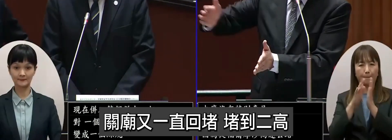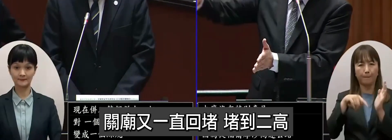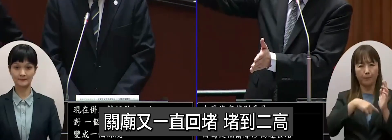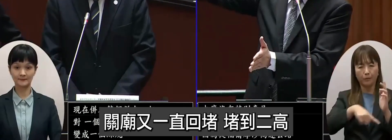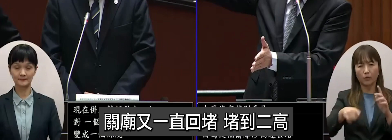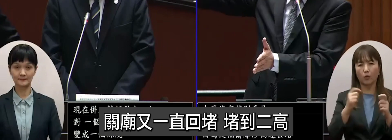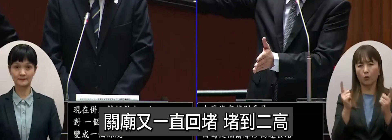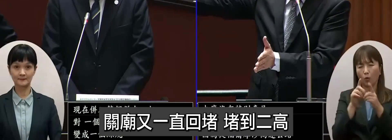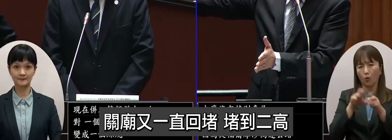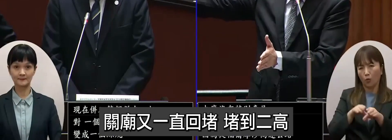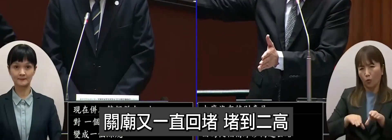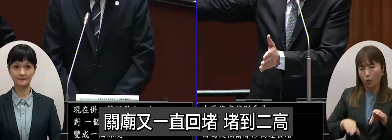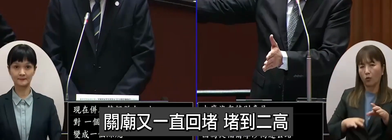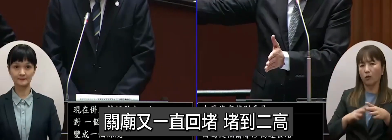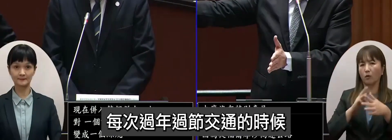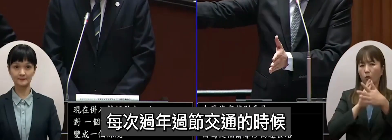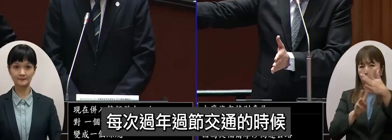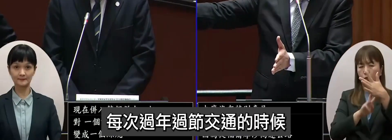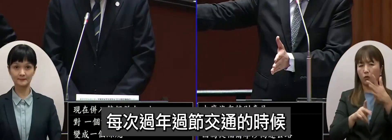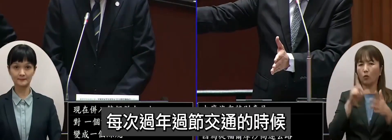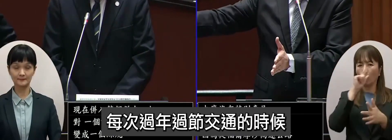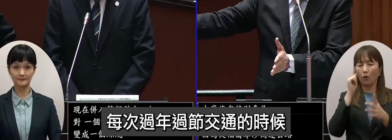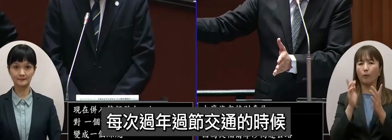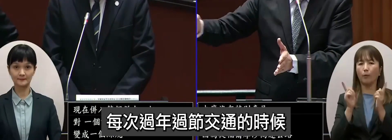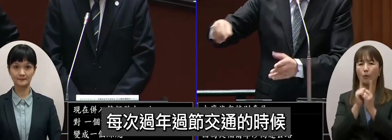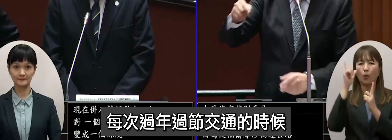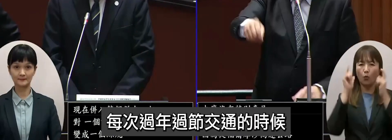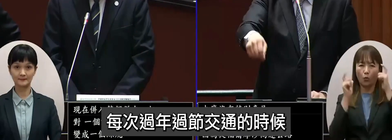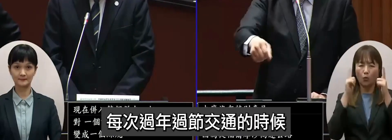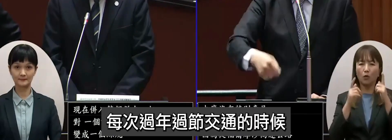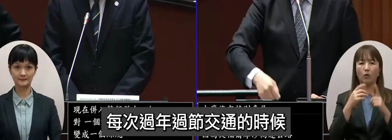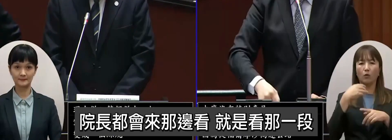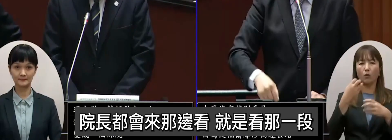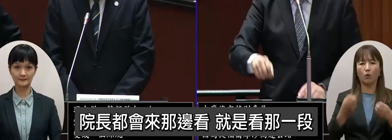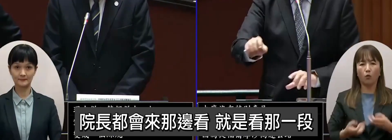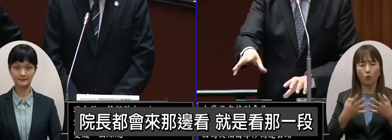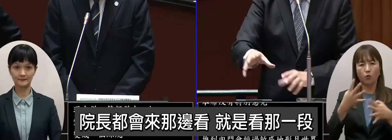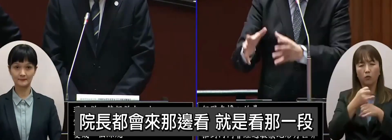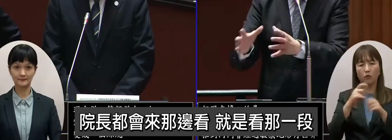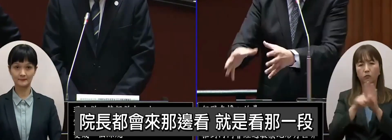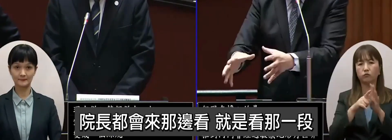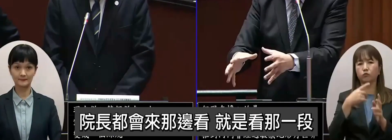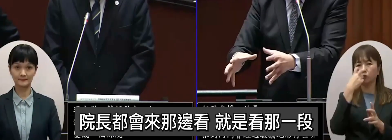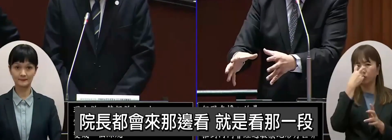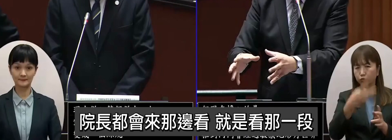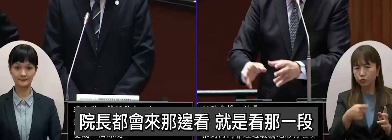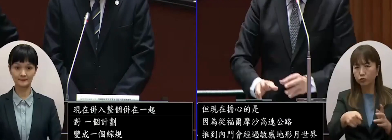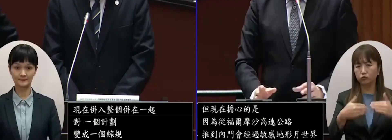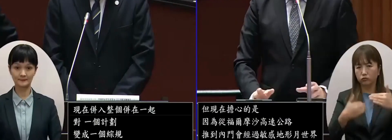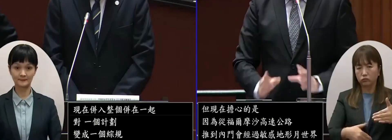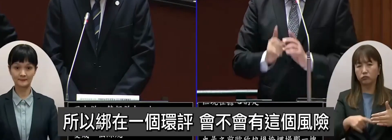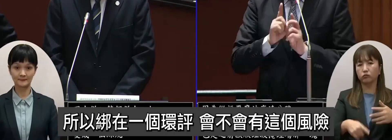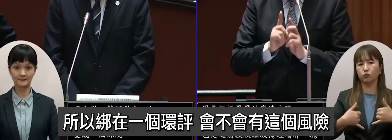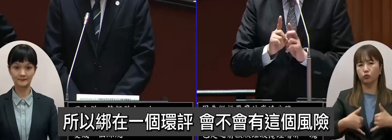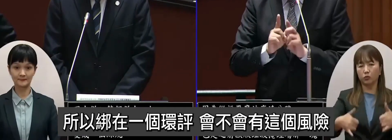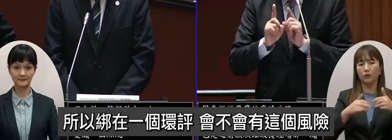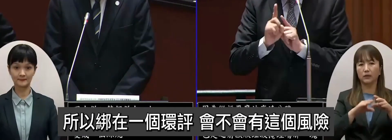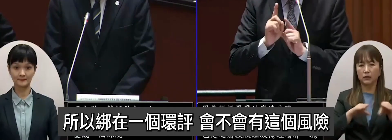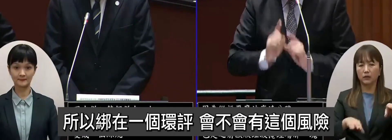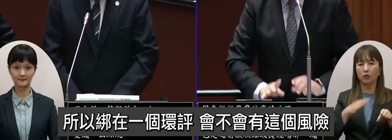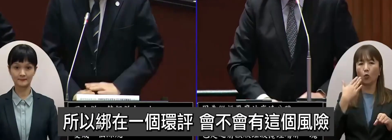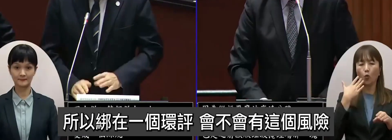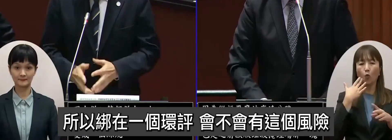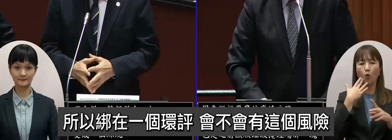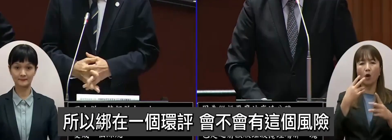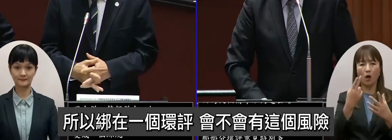回堵到二高，每次过年过节交通的时阵，你电动东也来一下垮的，直接垮一站了，所以绑在一